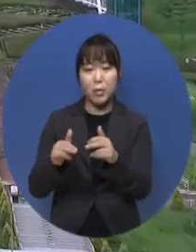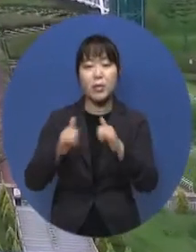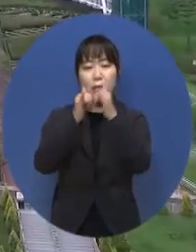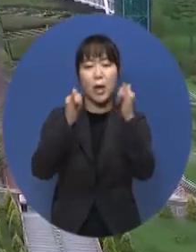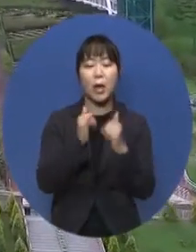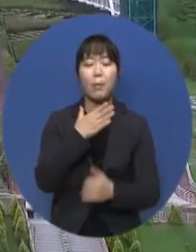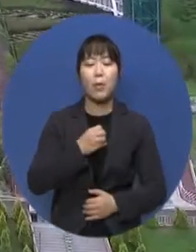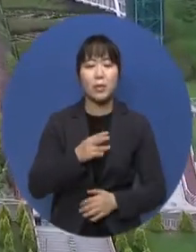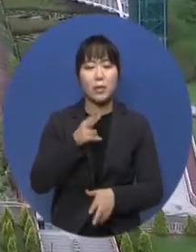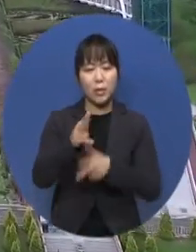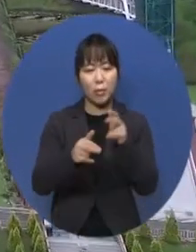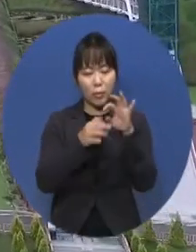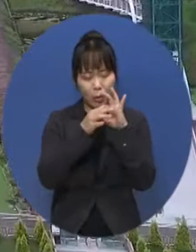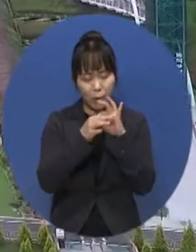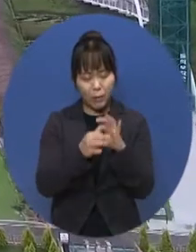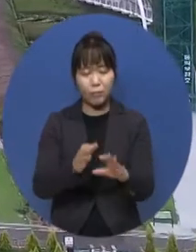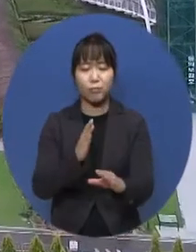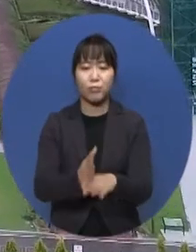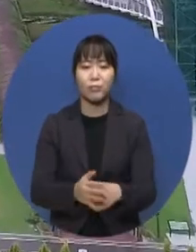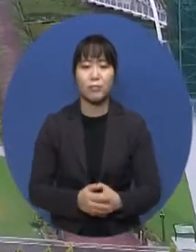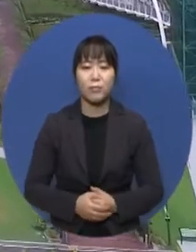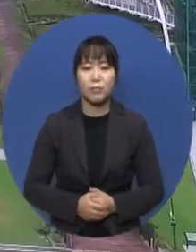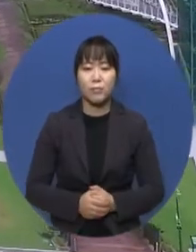사회복지사업도 꾸준히 펼치고 있습니다.